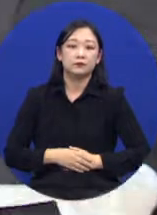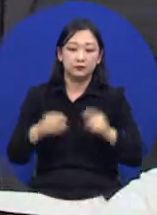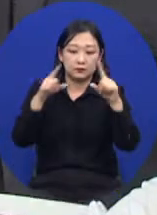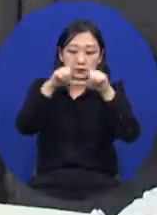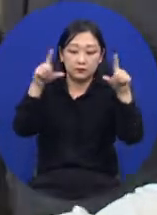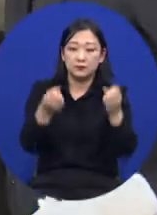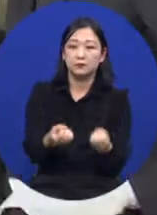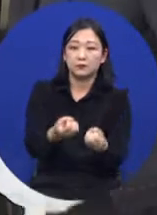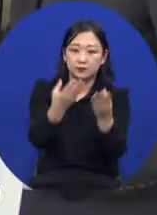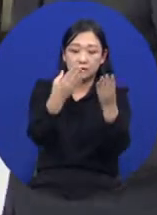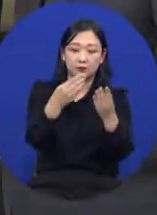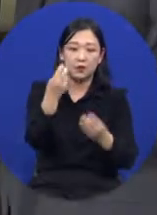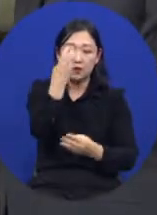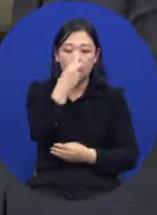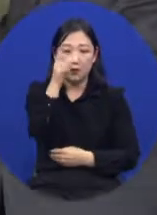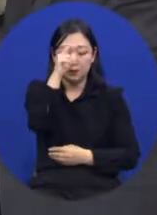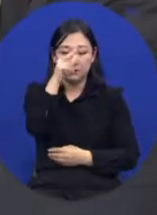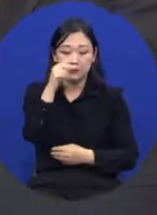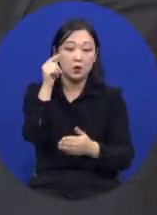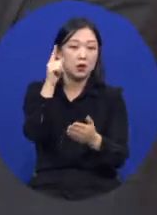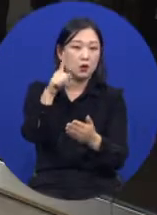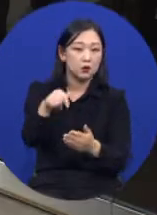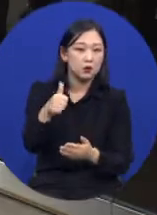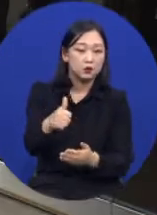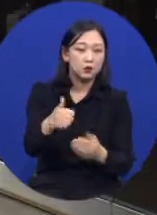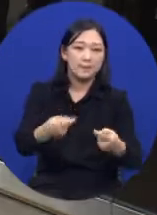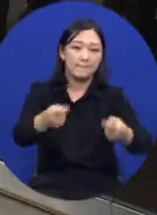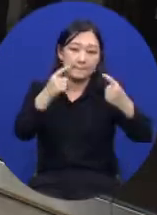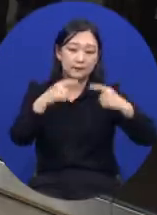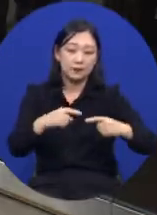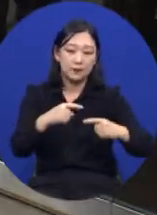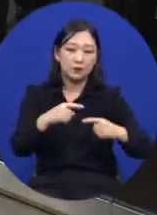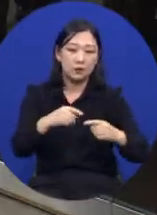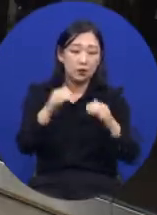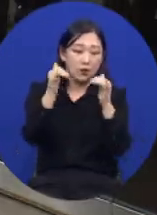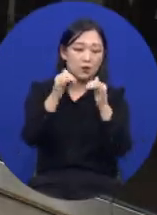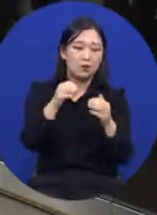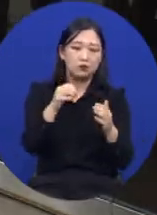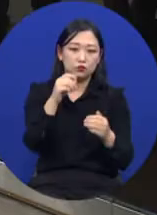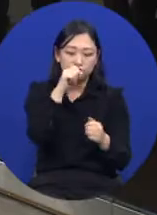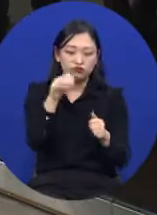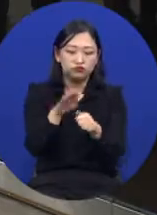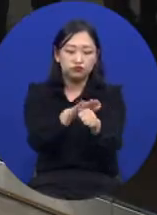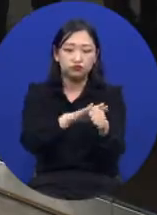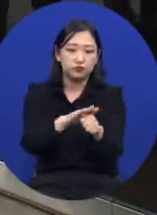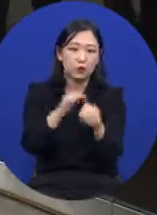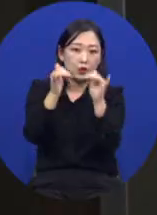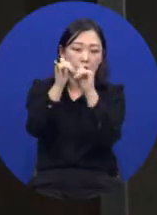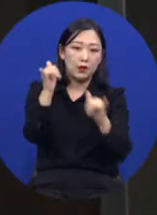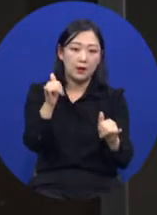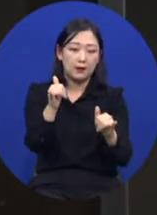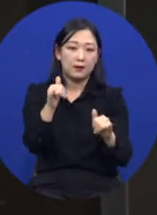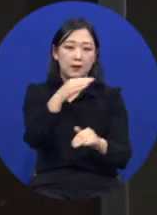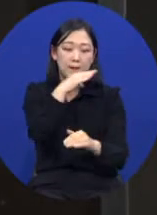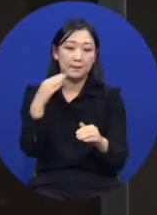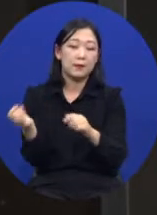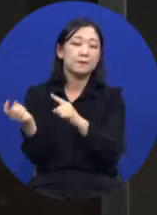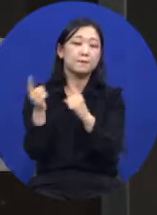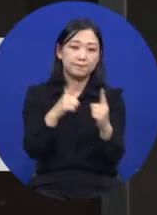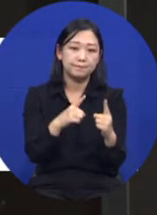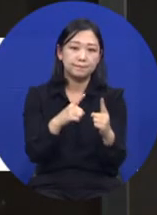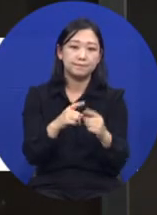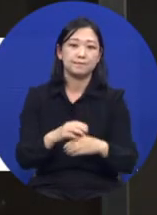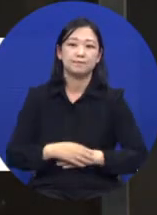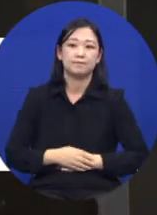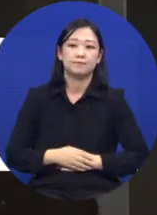현판식에는 김오수 검찰총장도 참석해 불행한 과거사 바로 세우기에 최선을 다하겠다고 밝혔습니다. 저는